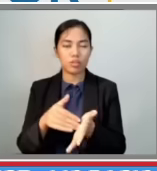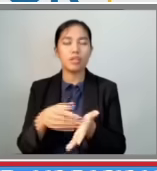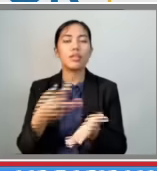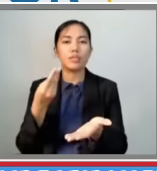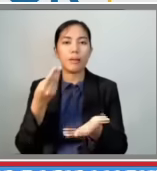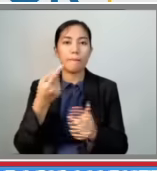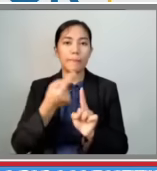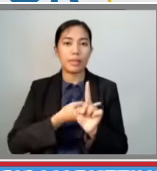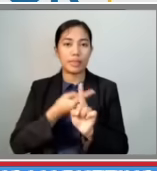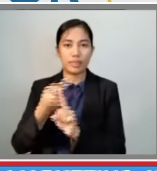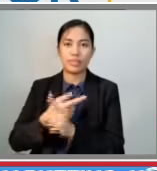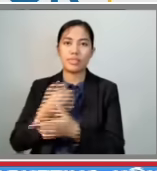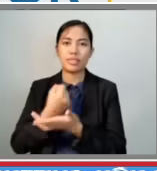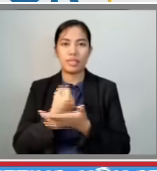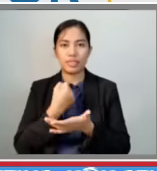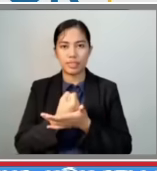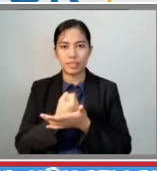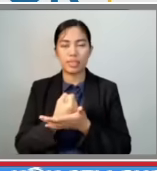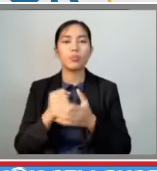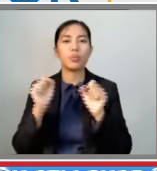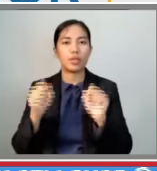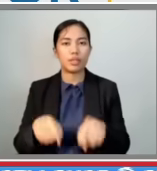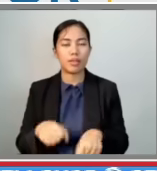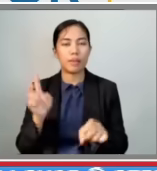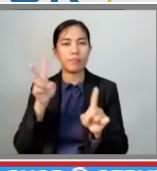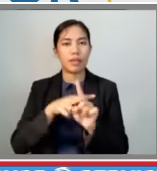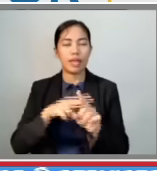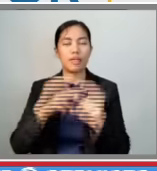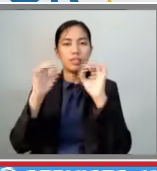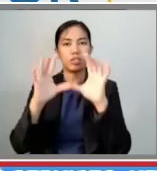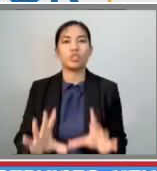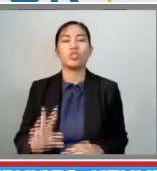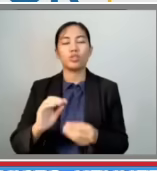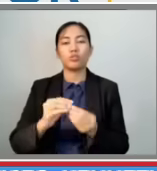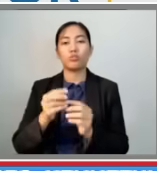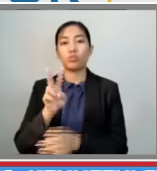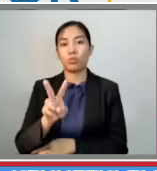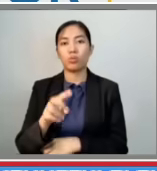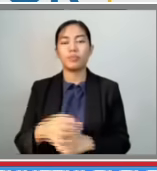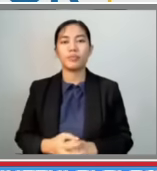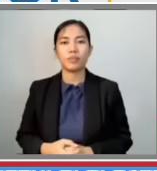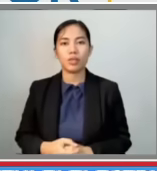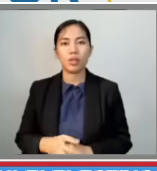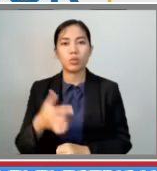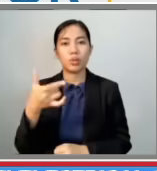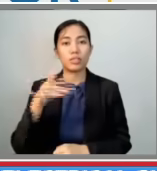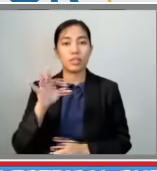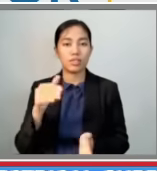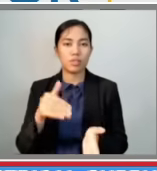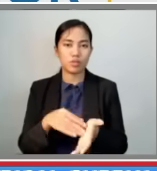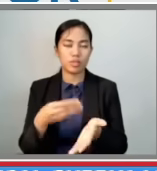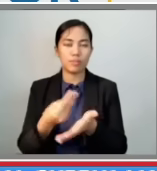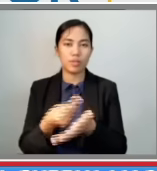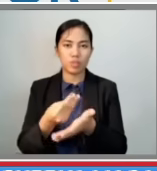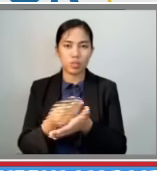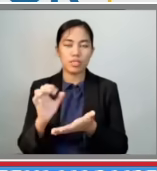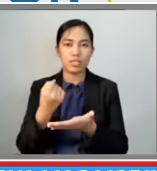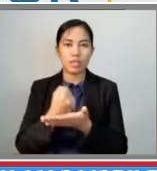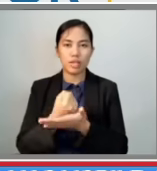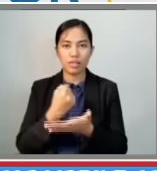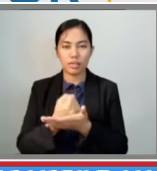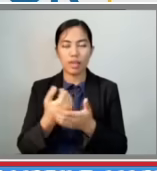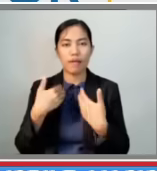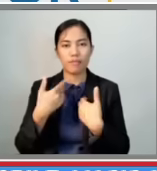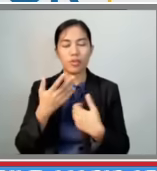nga mag-apply bilang Teacher 2 na may buwanang sahod na mahigit 29,000 pesos. Mayroon din pong School Principal